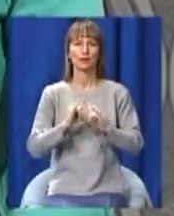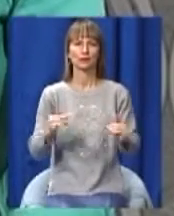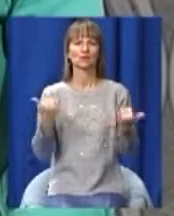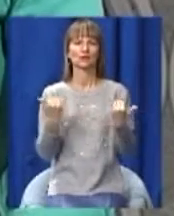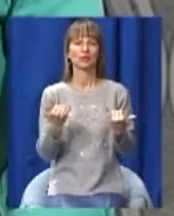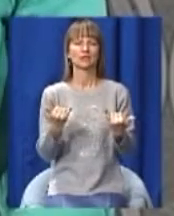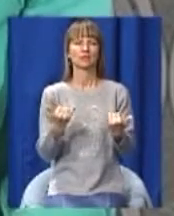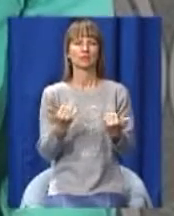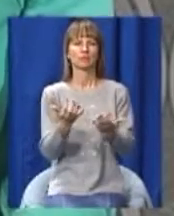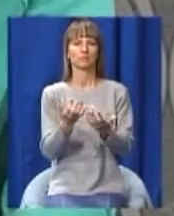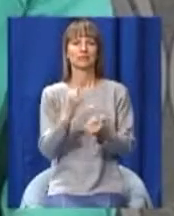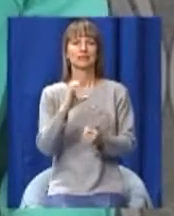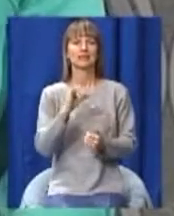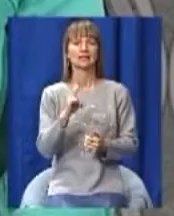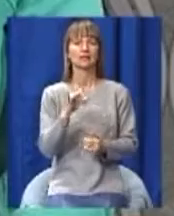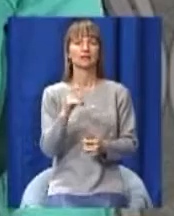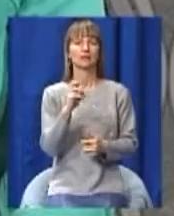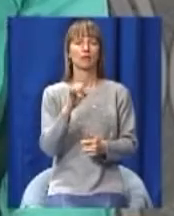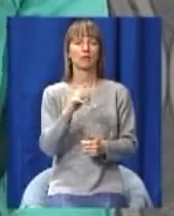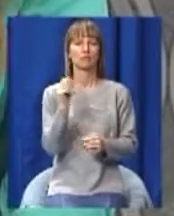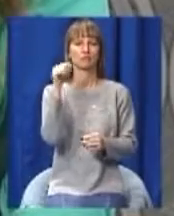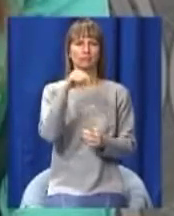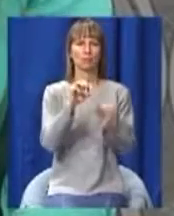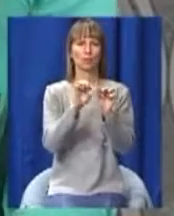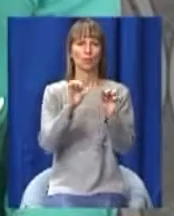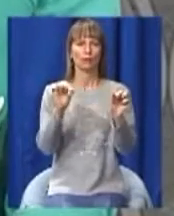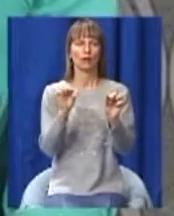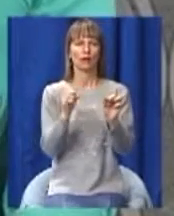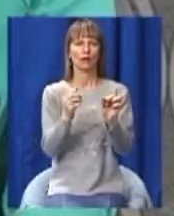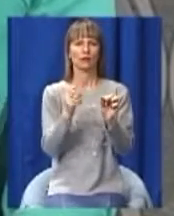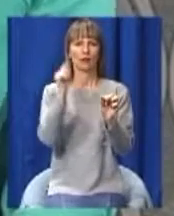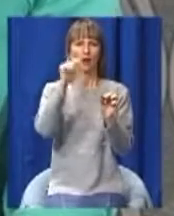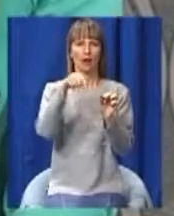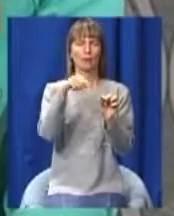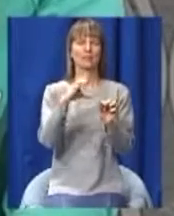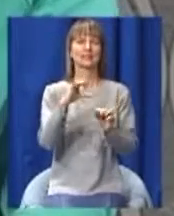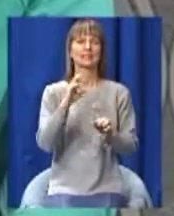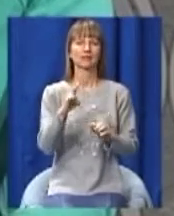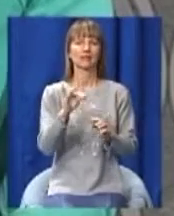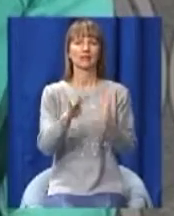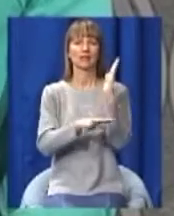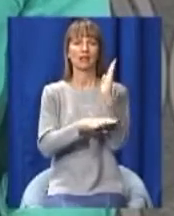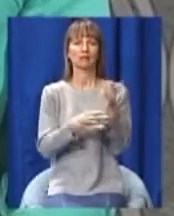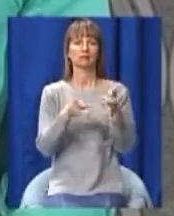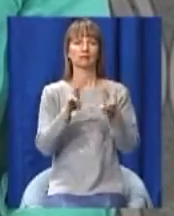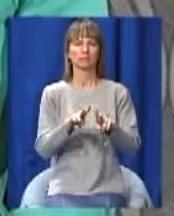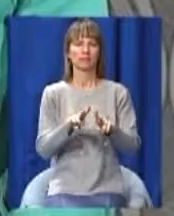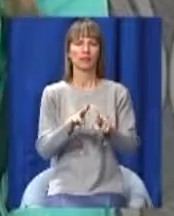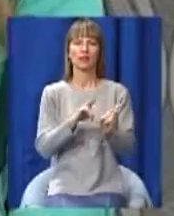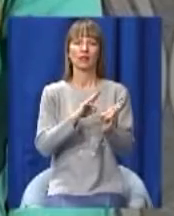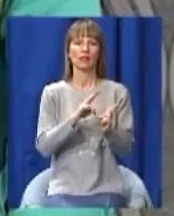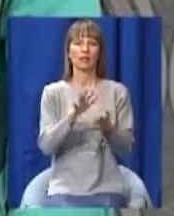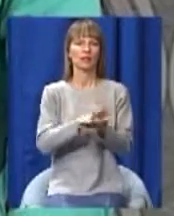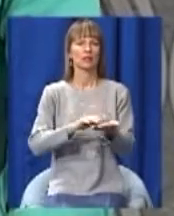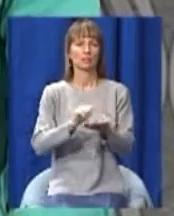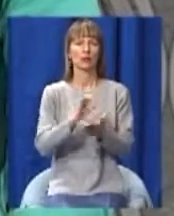зараз діставати сік із берези, це встромлювати таку трубочку, так? Да. Лієчку, і звідти потім капає сік. Таким чином і дерево залишається цілим та неушкодженим,